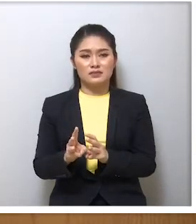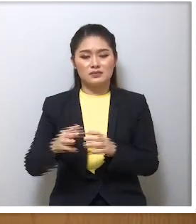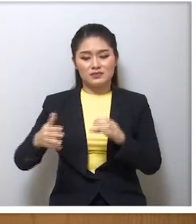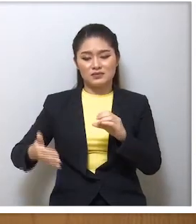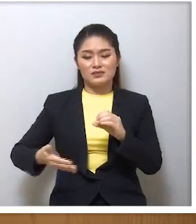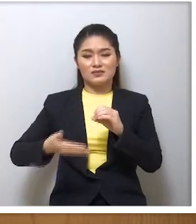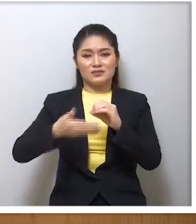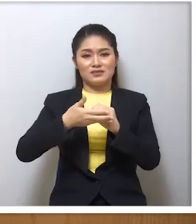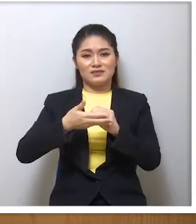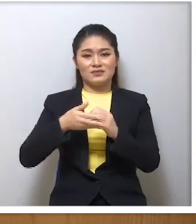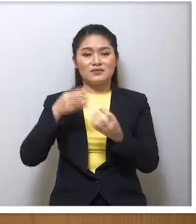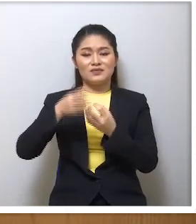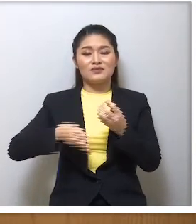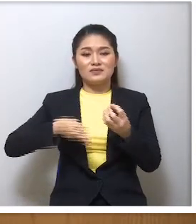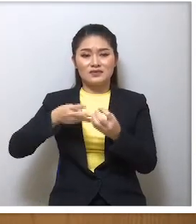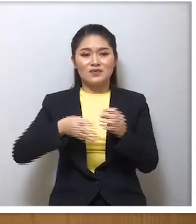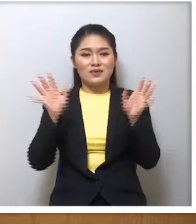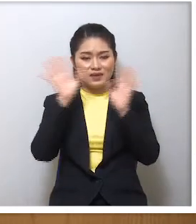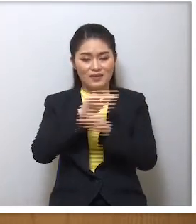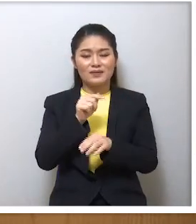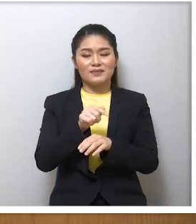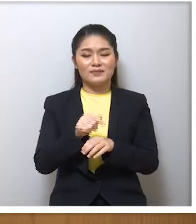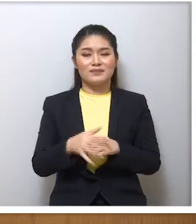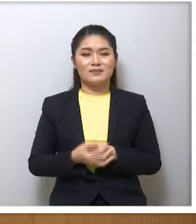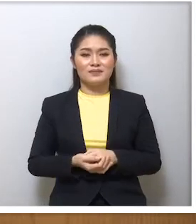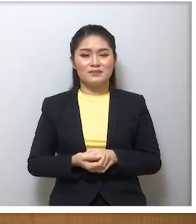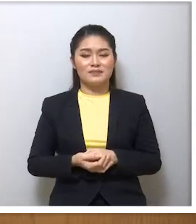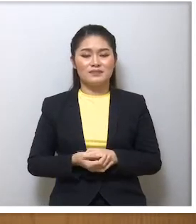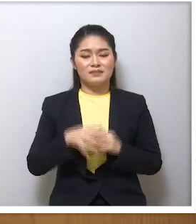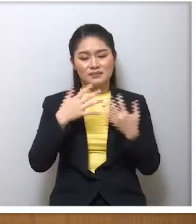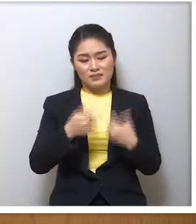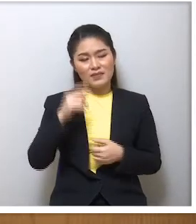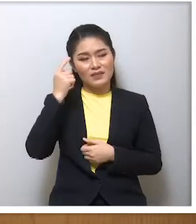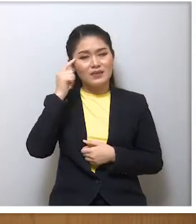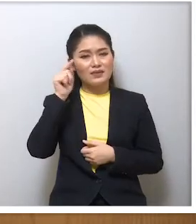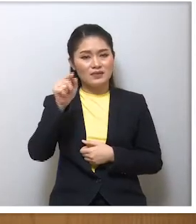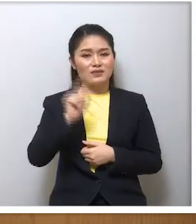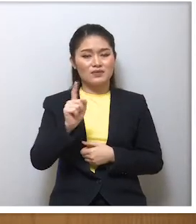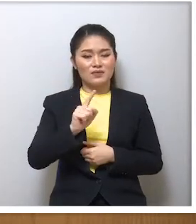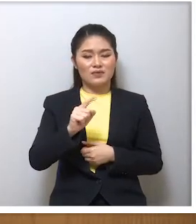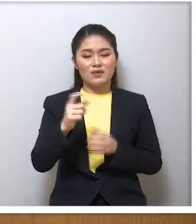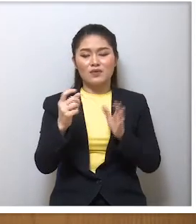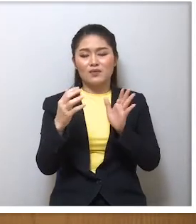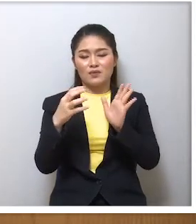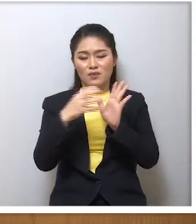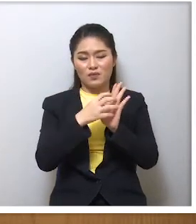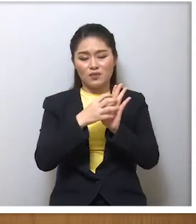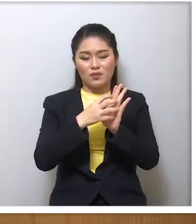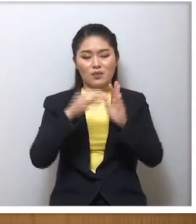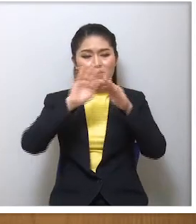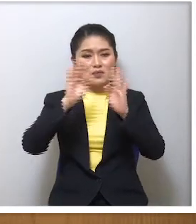ส่material editor เข้ามานะแล้วก็เราก็มองว่าตัวโลโก้ของเราเป็นรูปร่างอย่าง